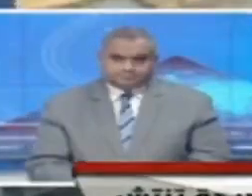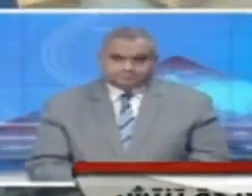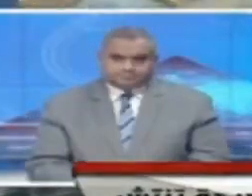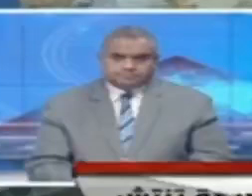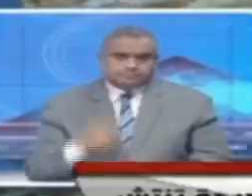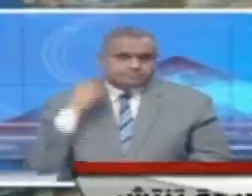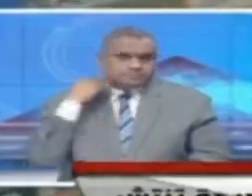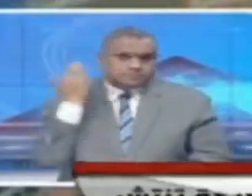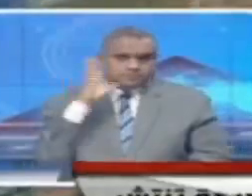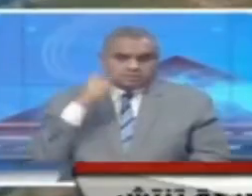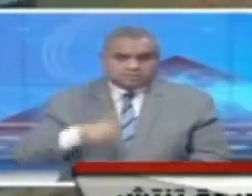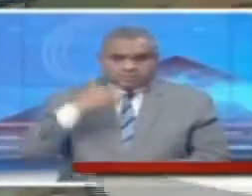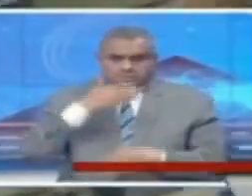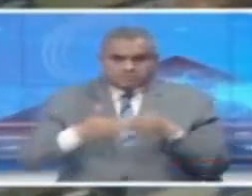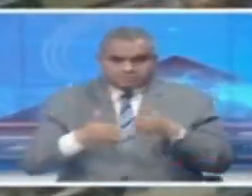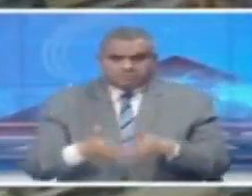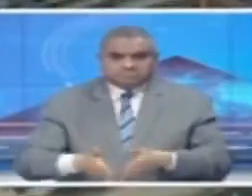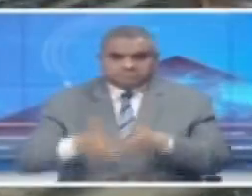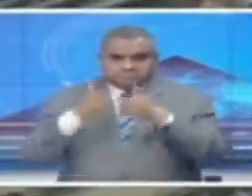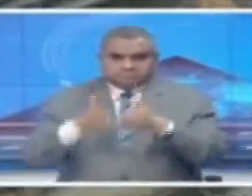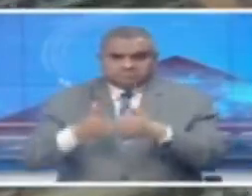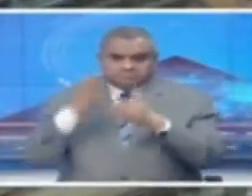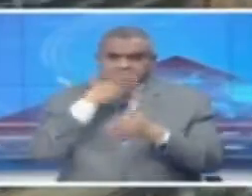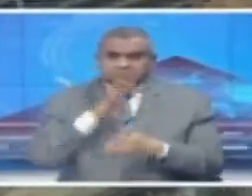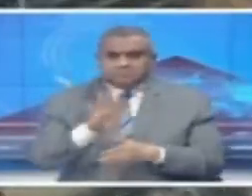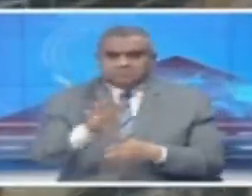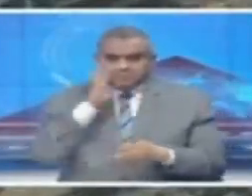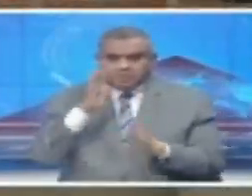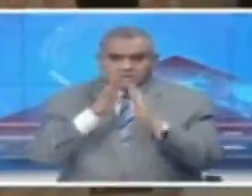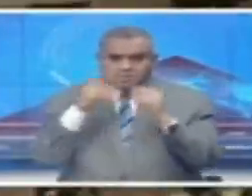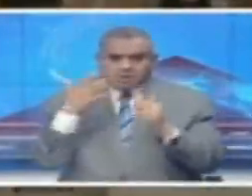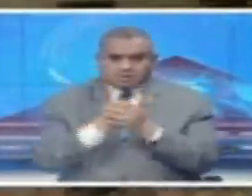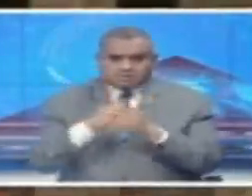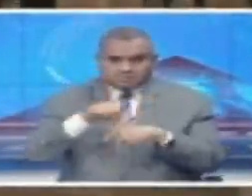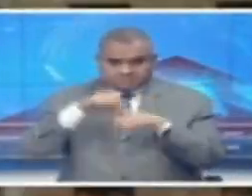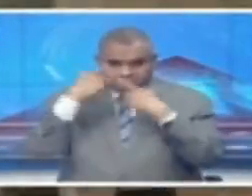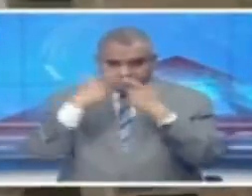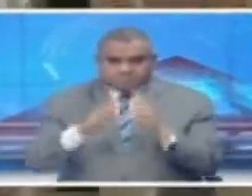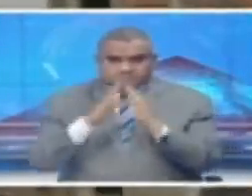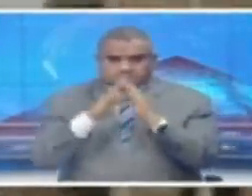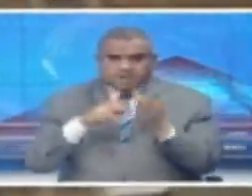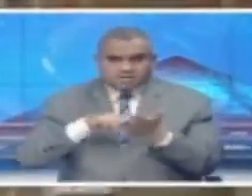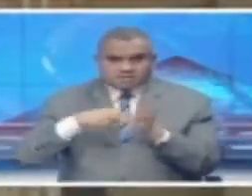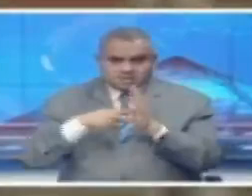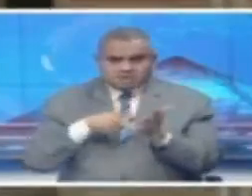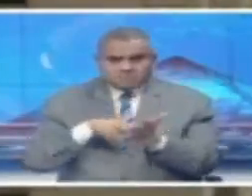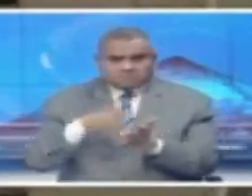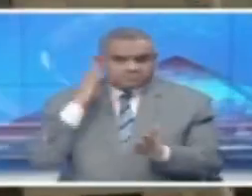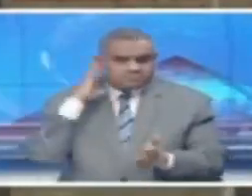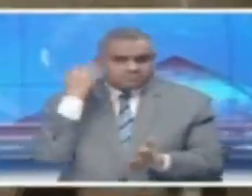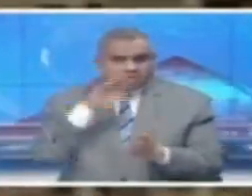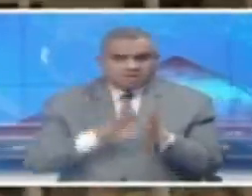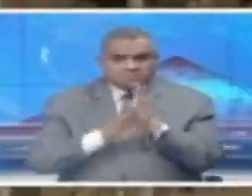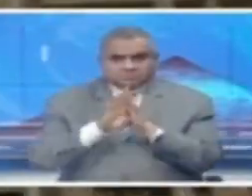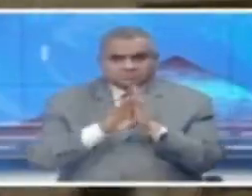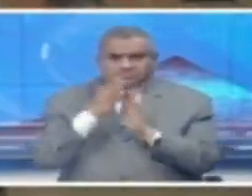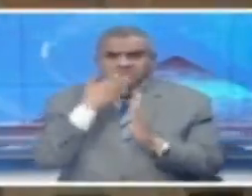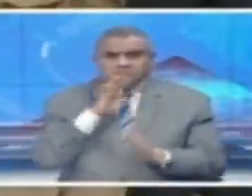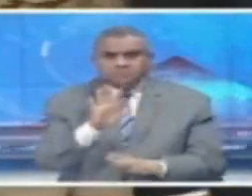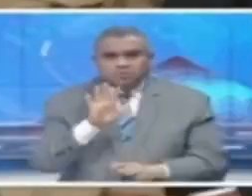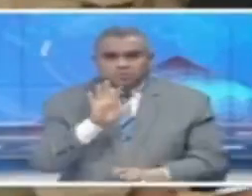طفرة إنشائية تشهدها مصر يشيد بها القاصي والدان، تؤكد أن مصر تستعيد شيئا فشيئا شكلها